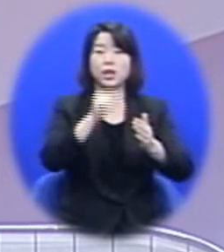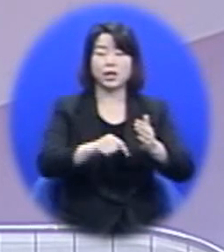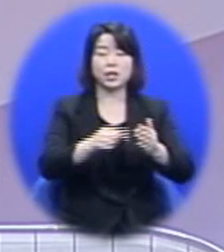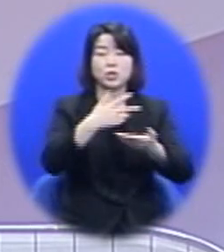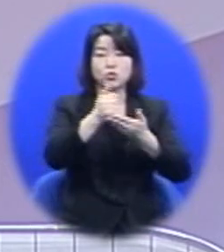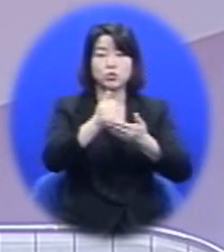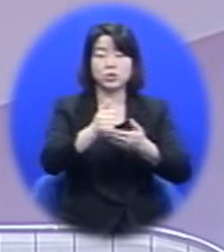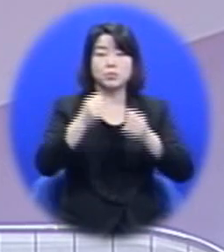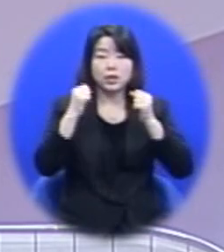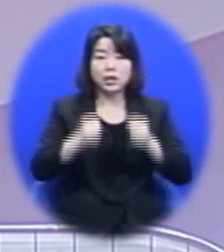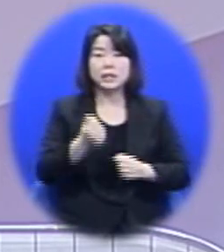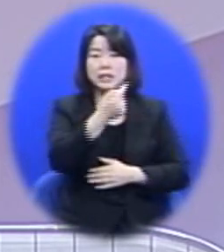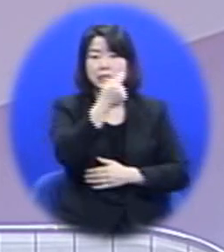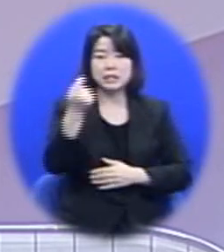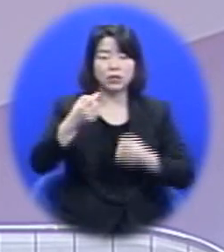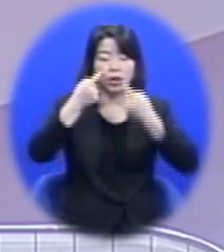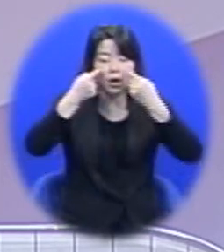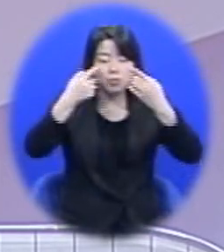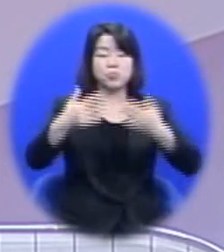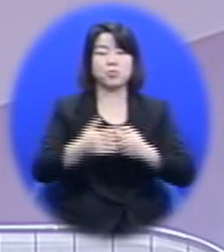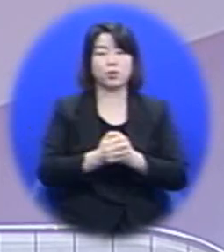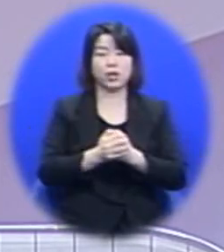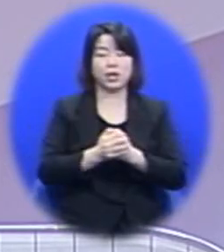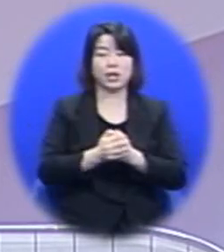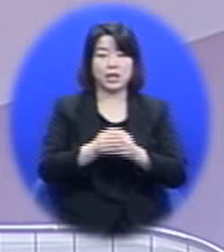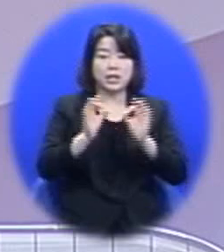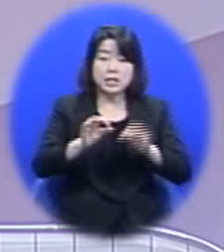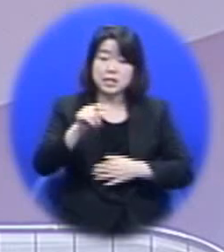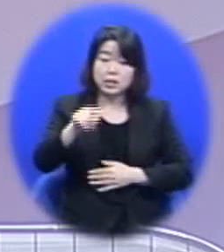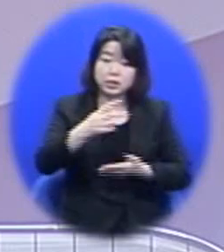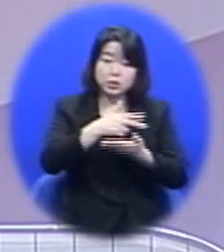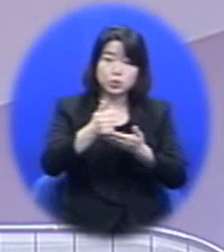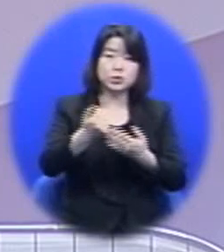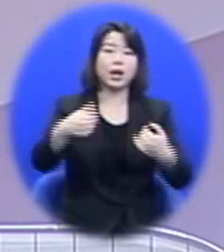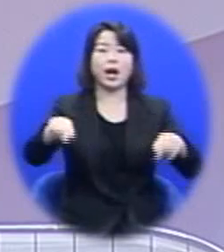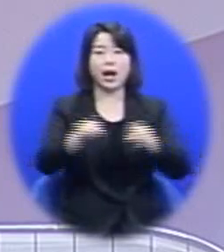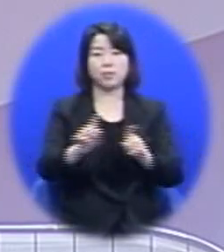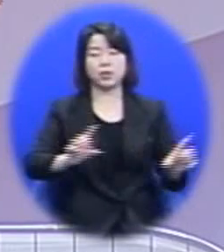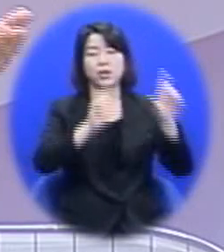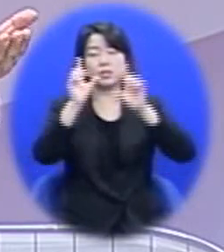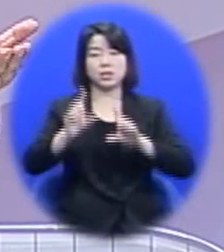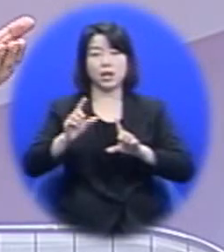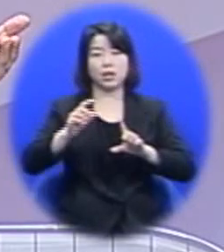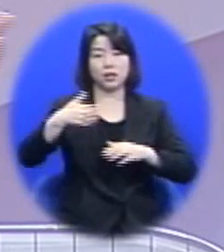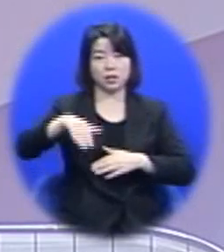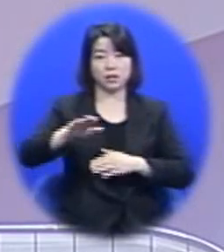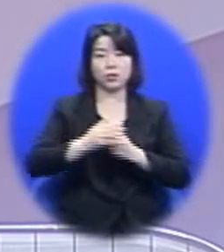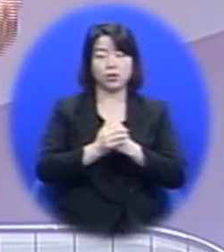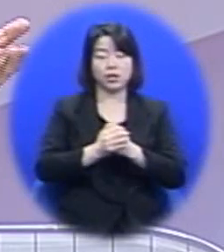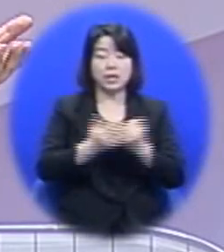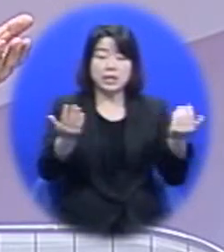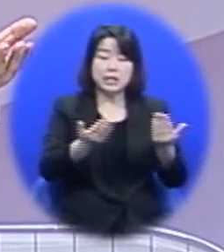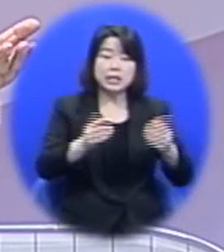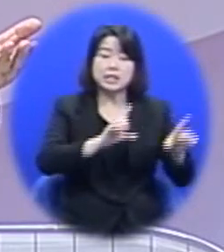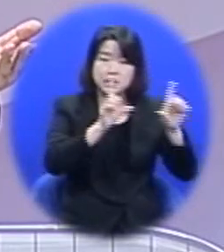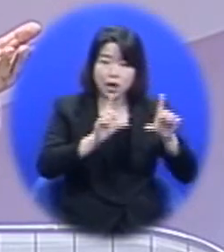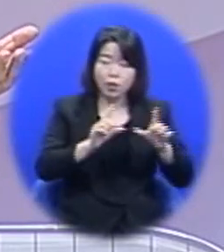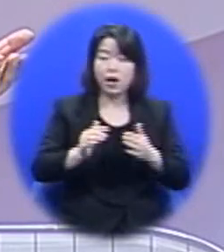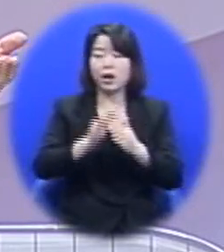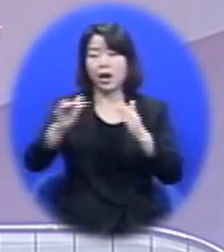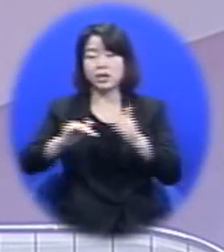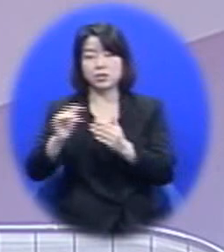너무 분명합니다. 이제는 그 주님과 함께 사는 거예요. 직장생활도 함께하고 가정생활도